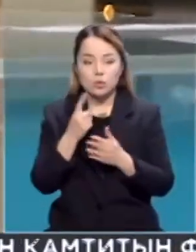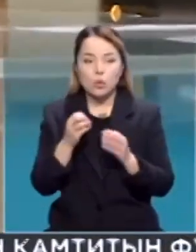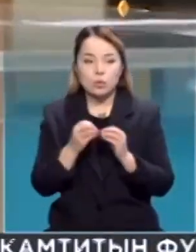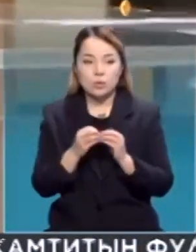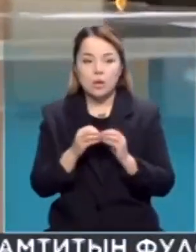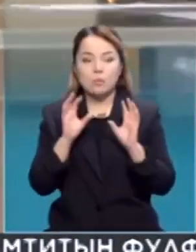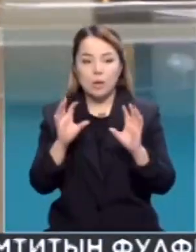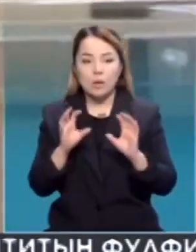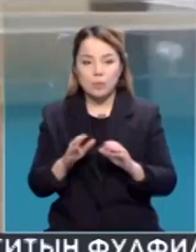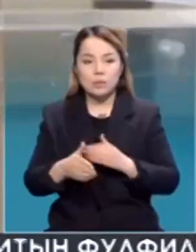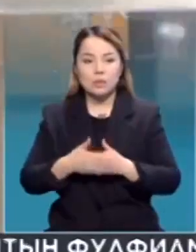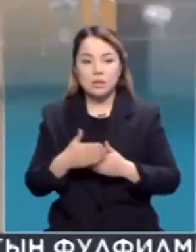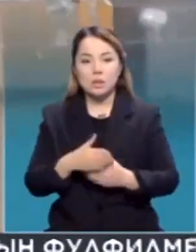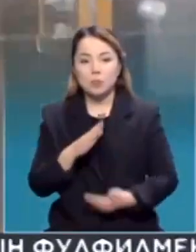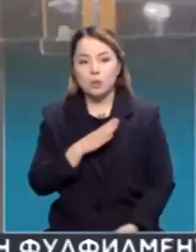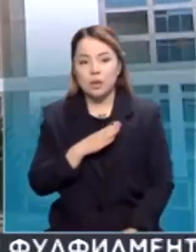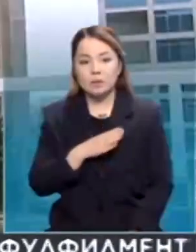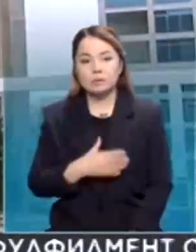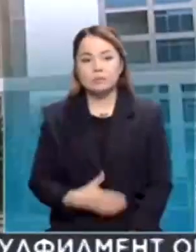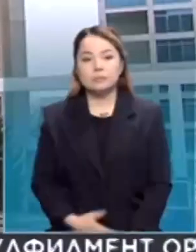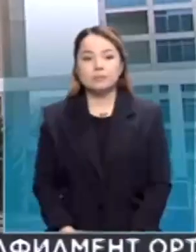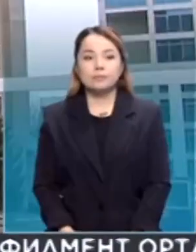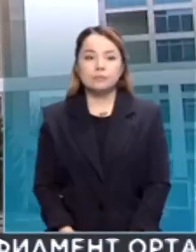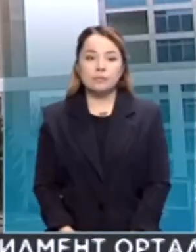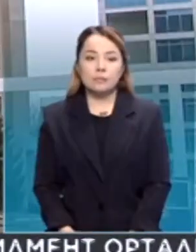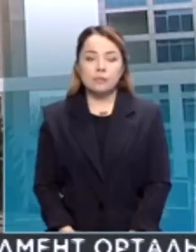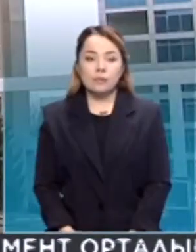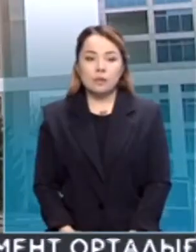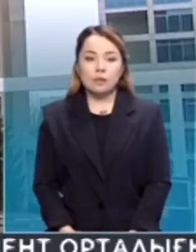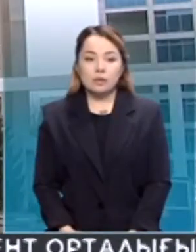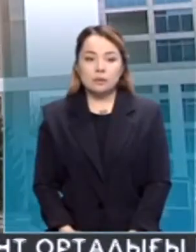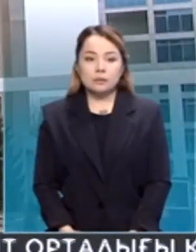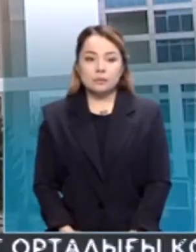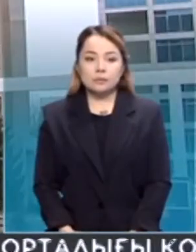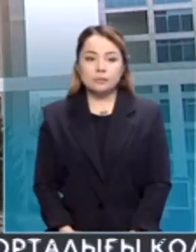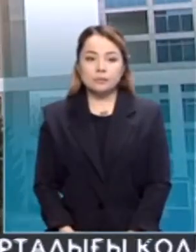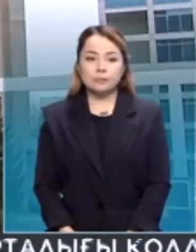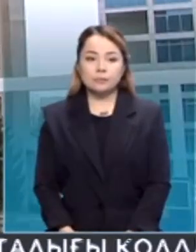жауапқа тартылған. Асылбек Данияр, Айдос Тұрғынов, Көзі Таласова, Қазақстан ұлттық арнасы, Астана.